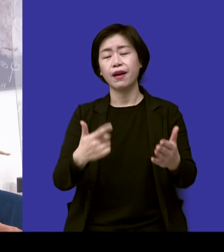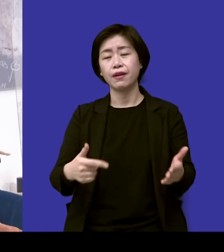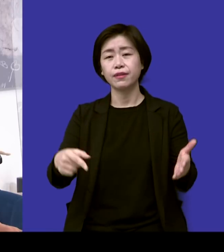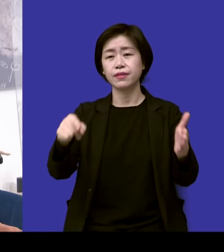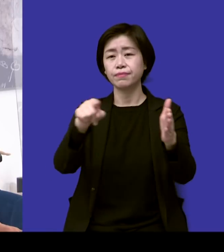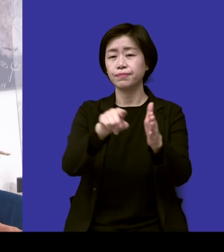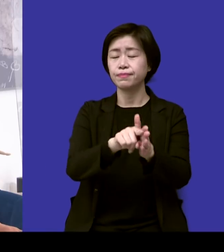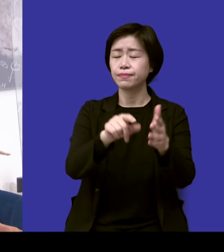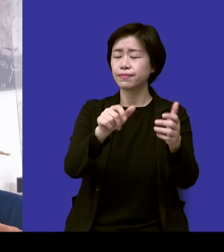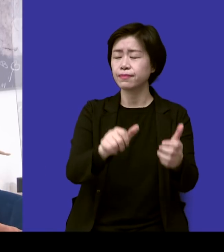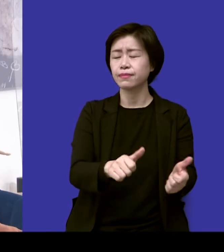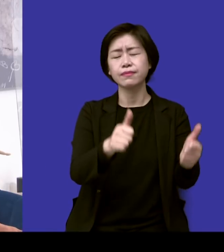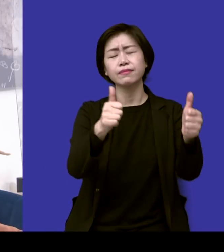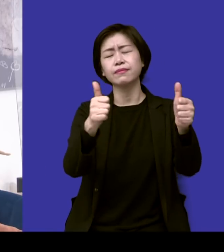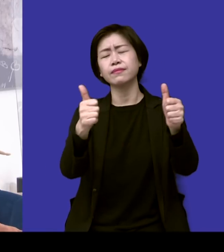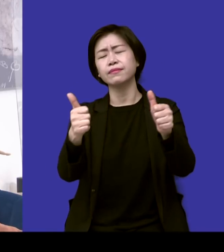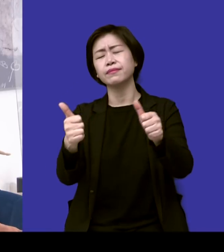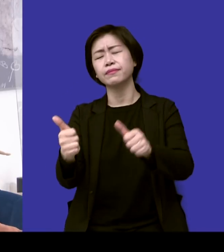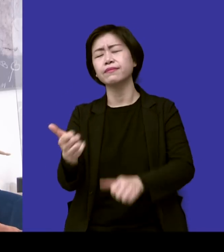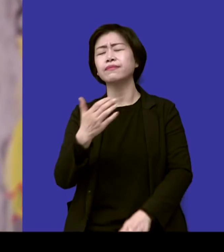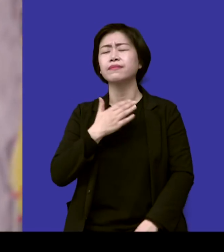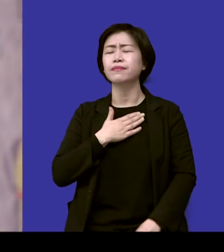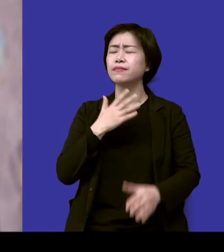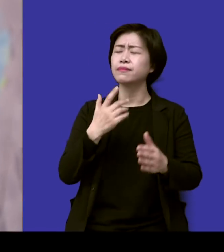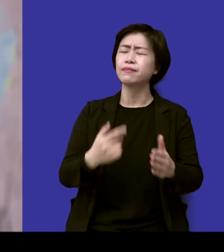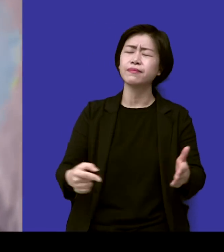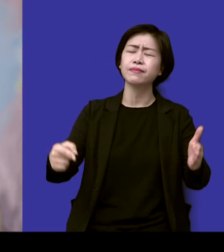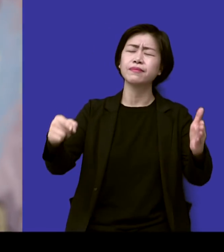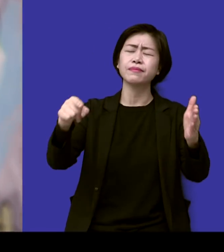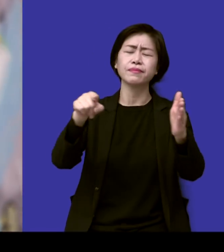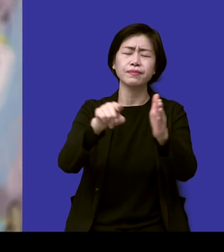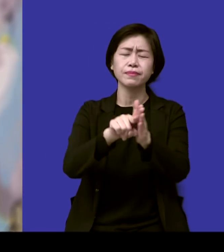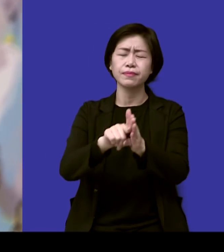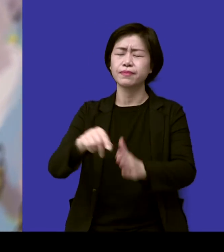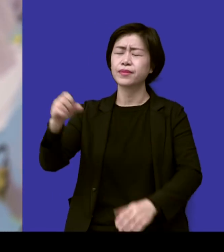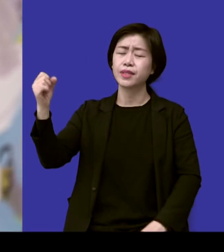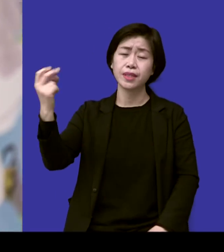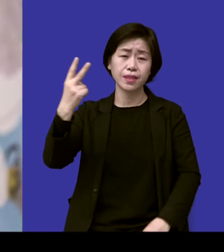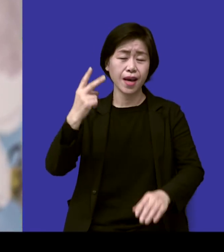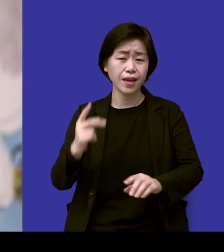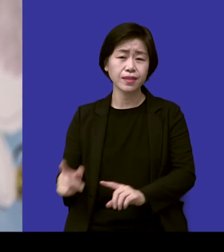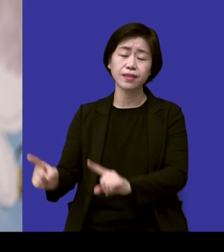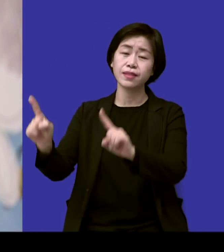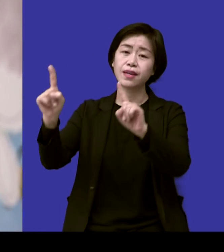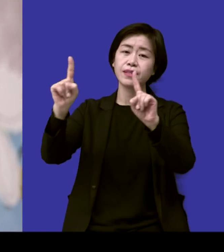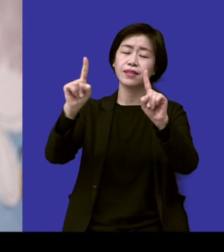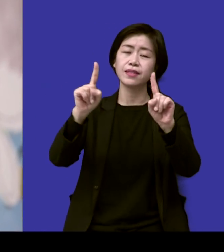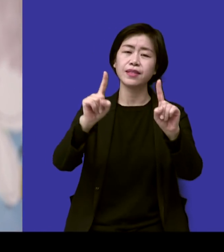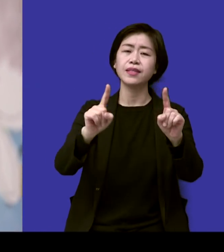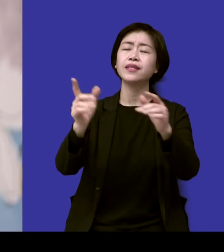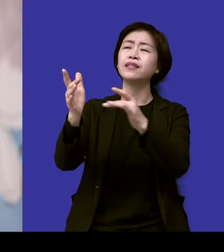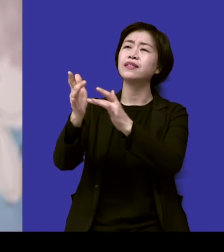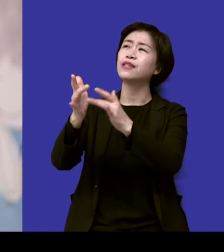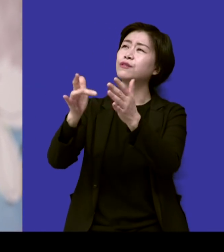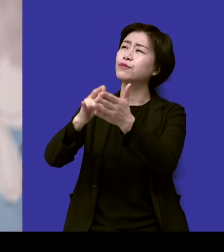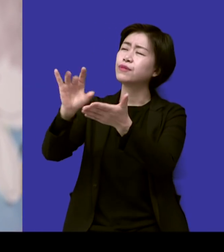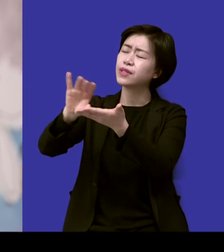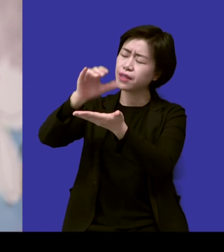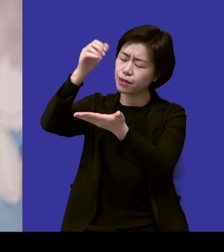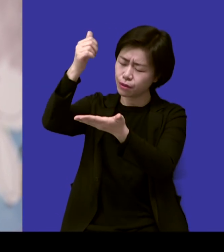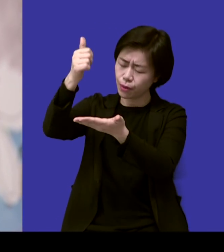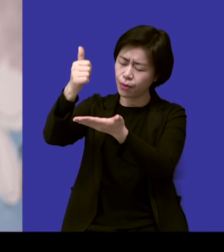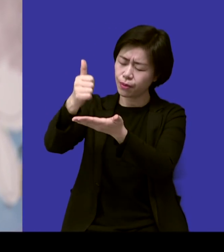사랑 날 위해 죽으신 날 위해 다시 사신